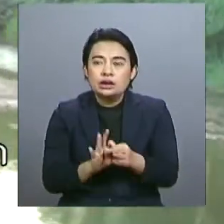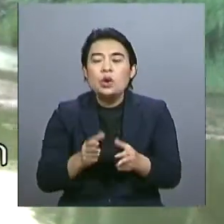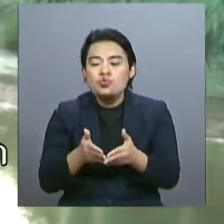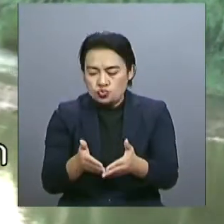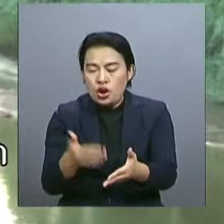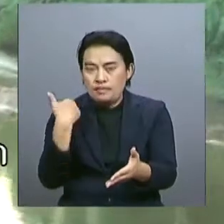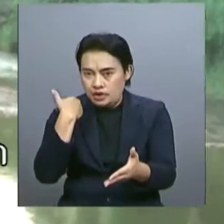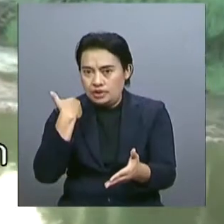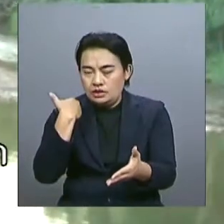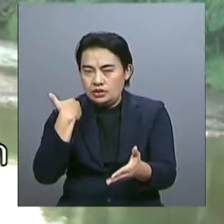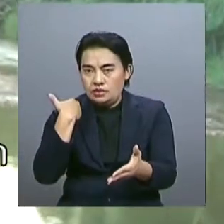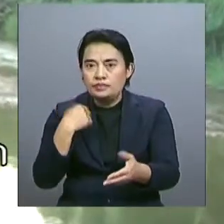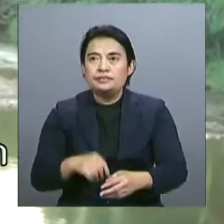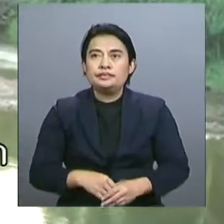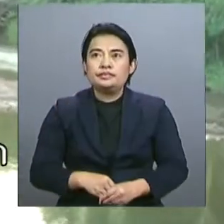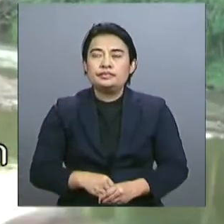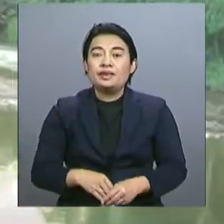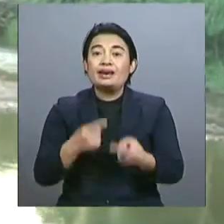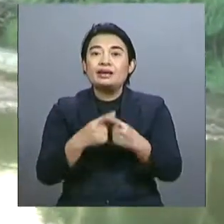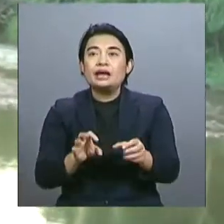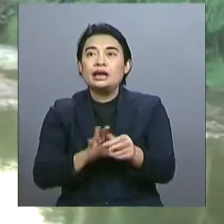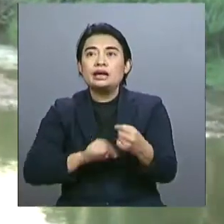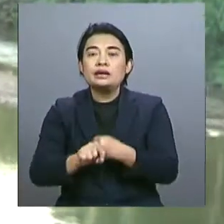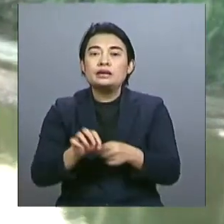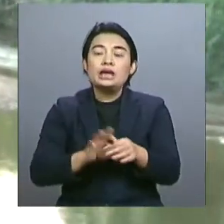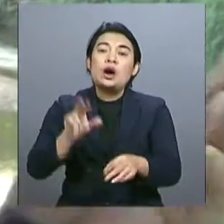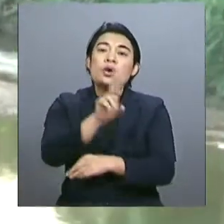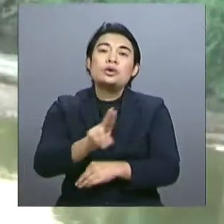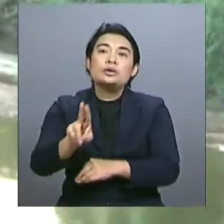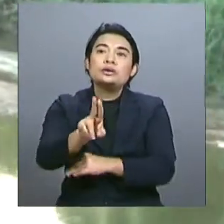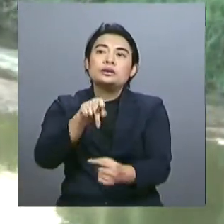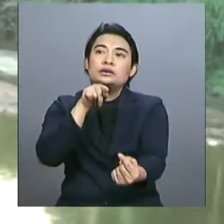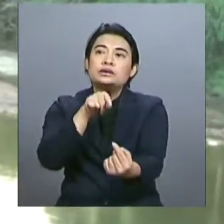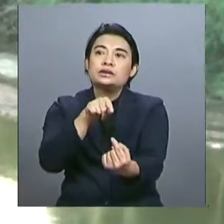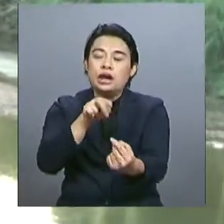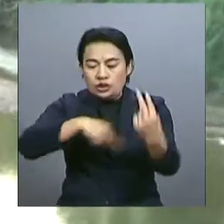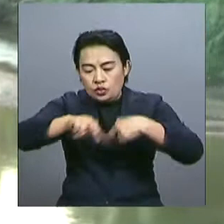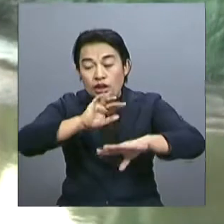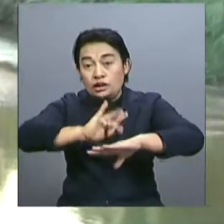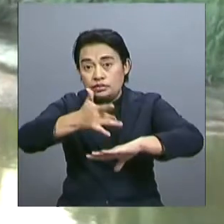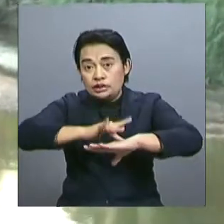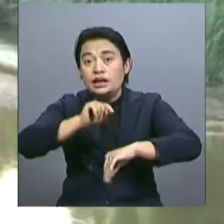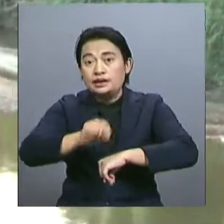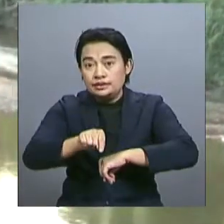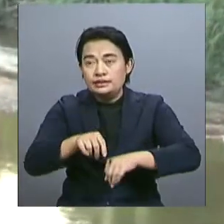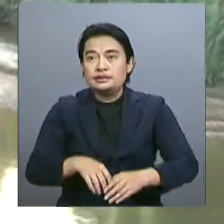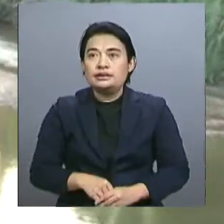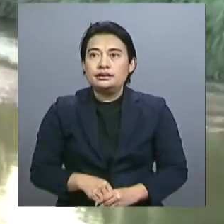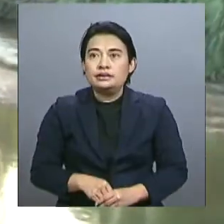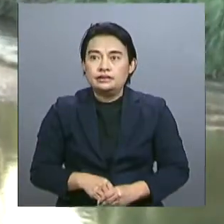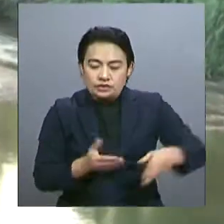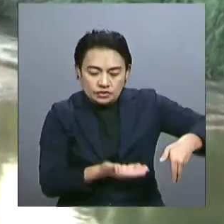ใช้แต่ก็ไม่ได้เป็นหลักใช้เฉพาะการดูแลธรรมชาติในนี้ติดต้องนะครับ